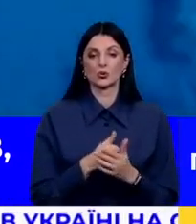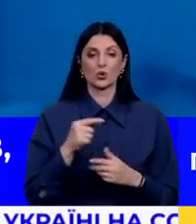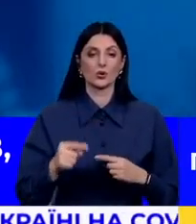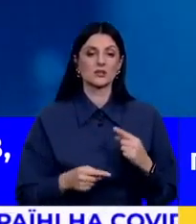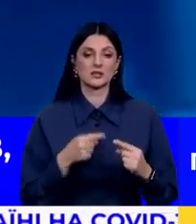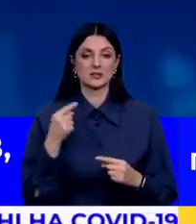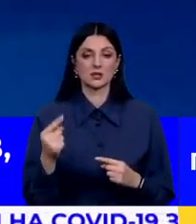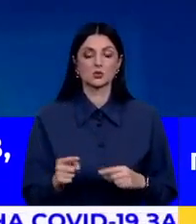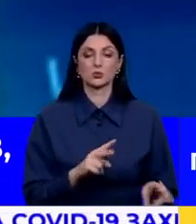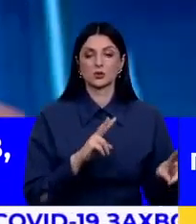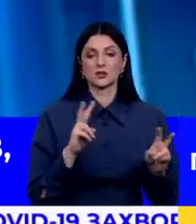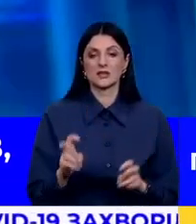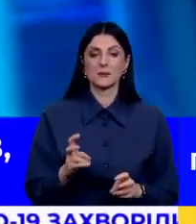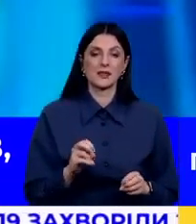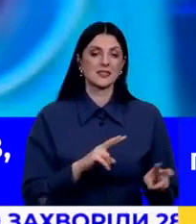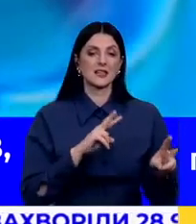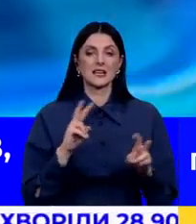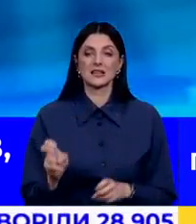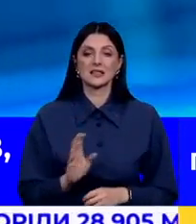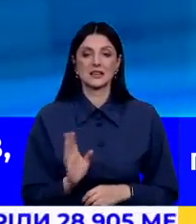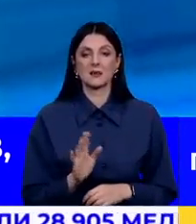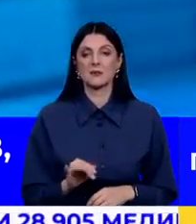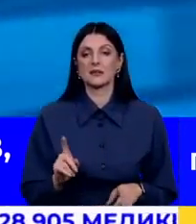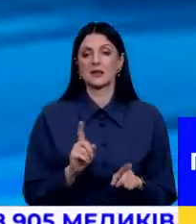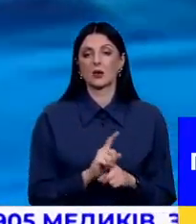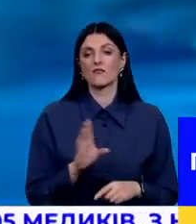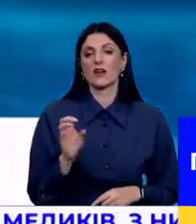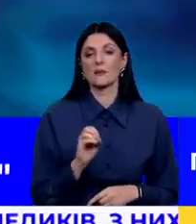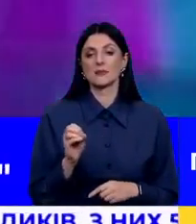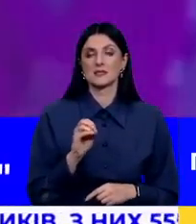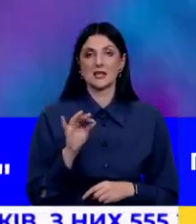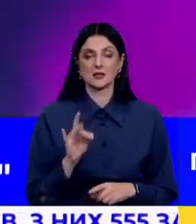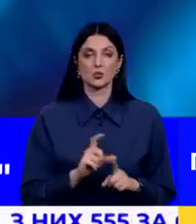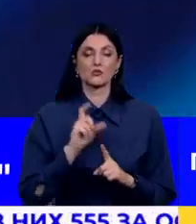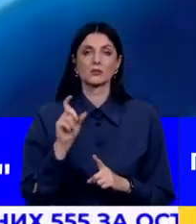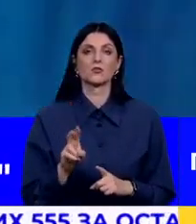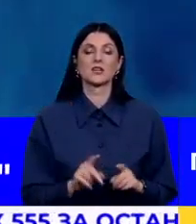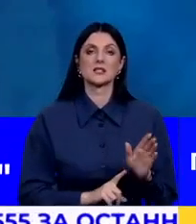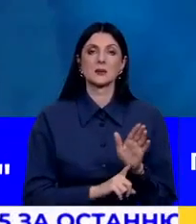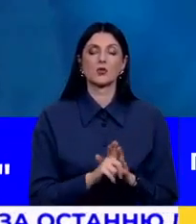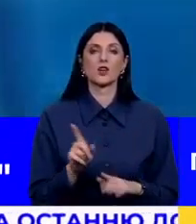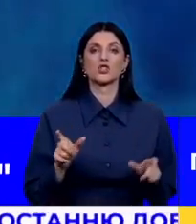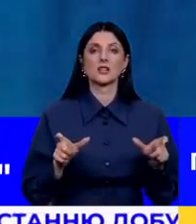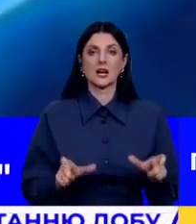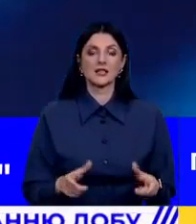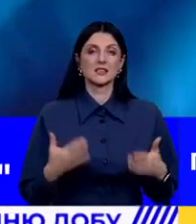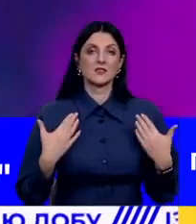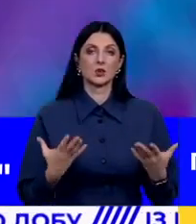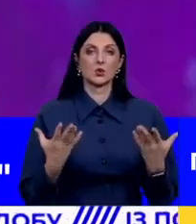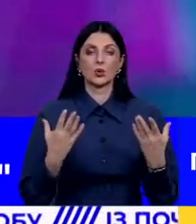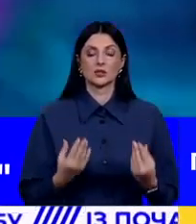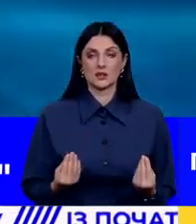наступної теми. Ну, не тема, а такі бантика такого. В епіцентрі у відповідь на запроваджений карантин вихідного дня